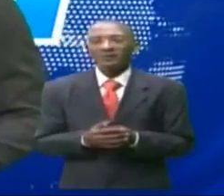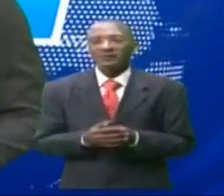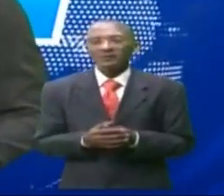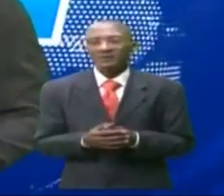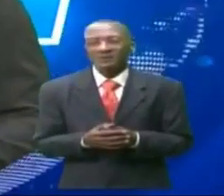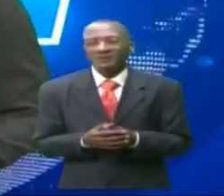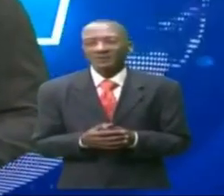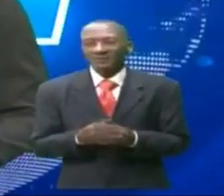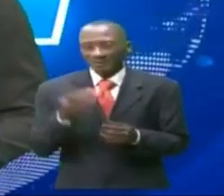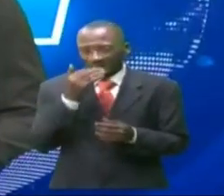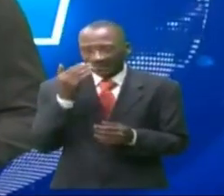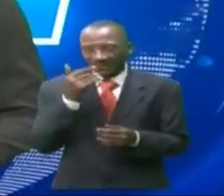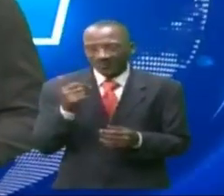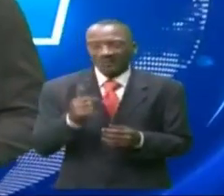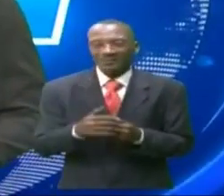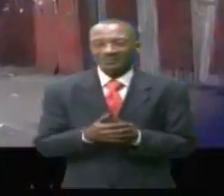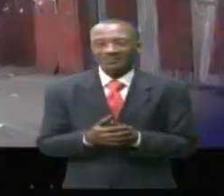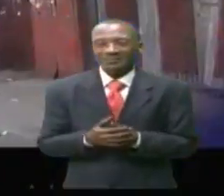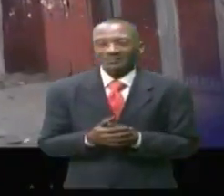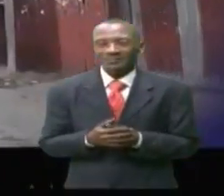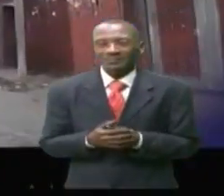la population de Goma.